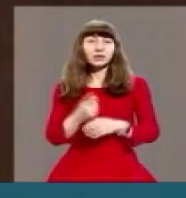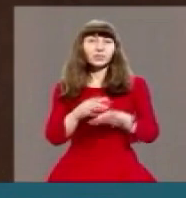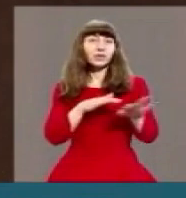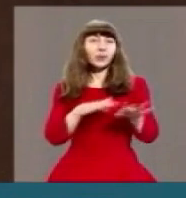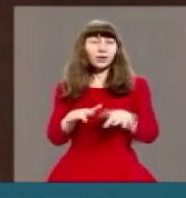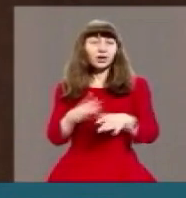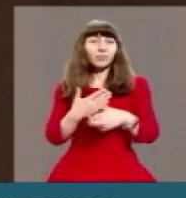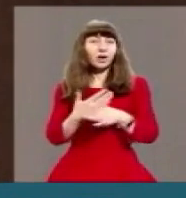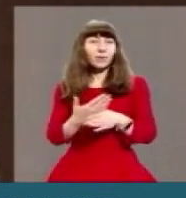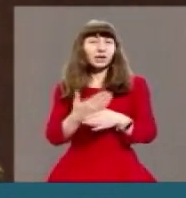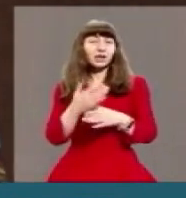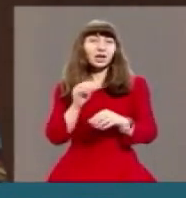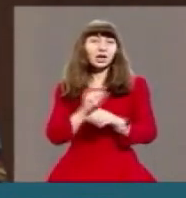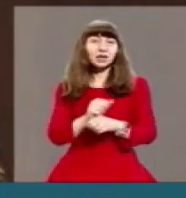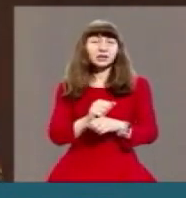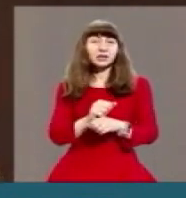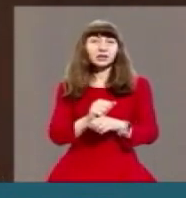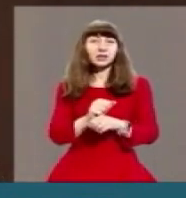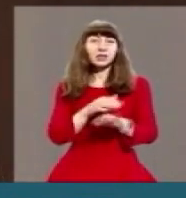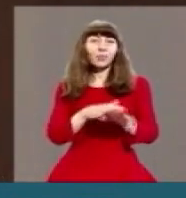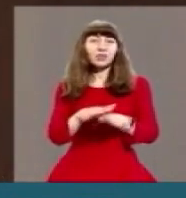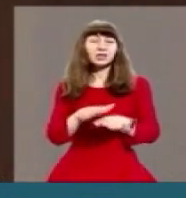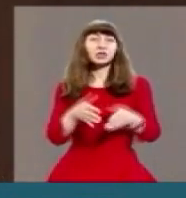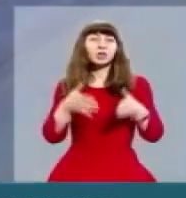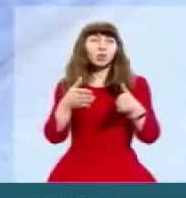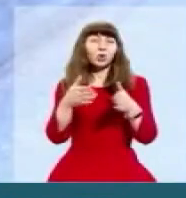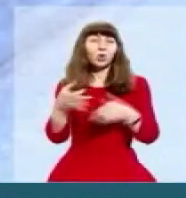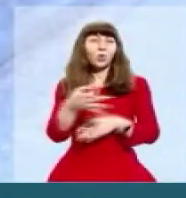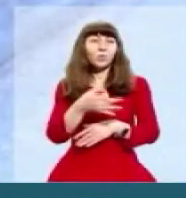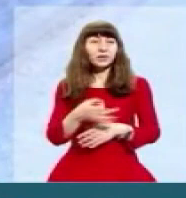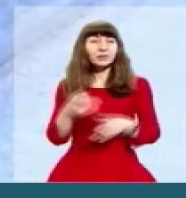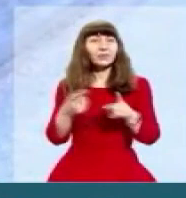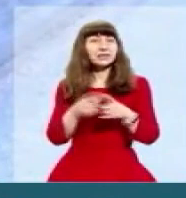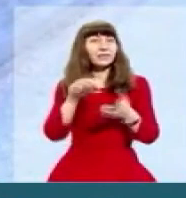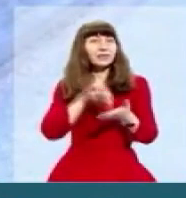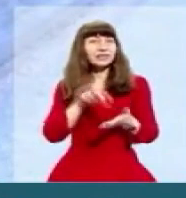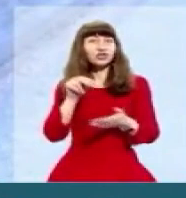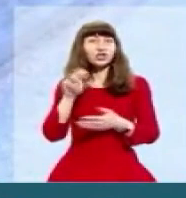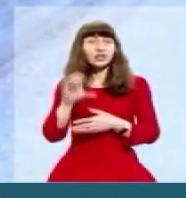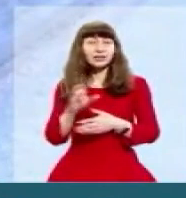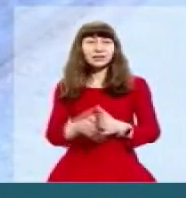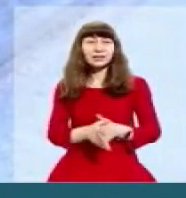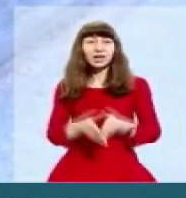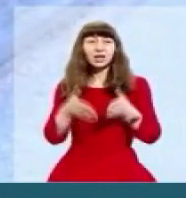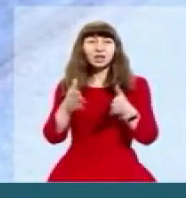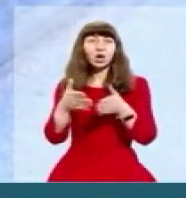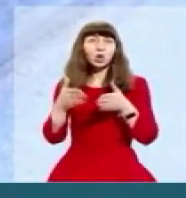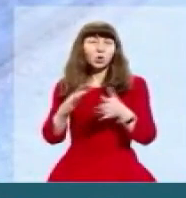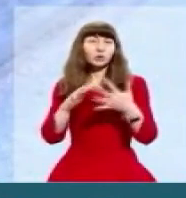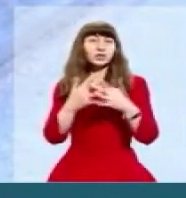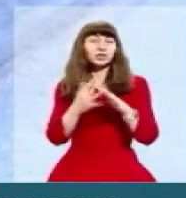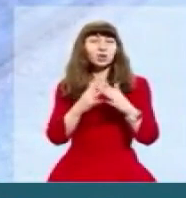мероприятия позволили не допустить массового затора автотранспорта на дорогах области. По словам представителей ЧС, очистки дорог к населенным